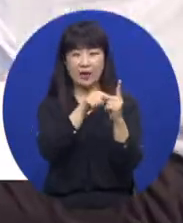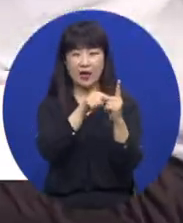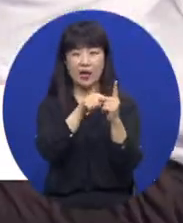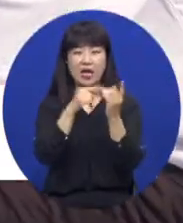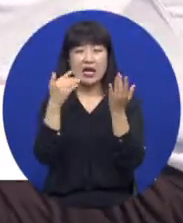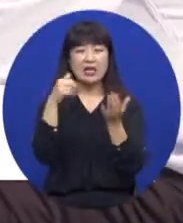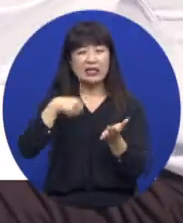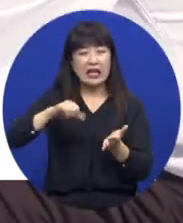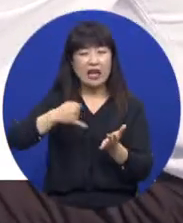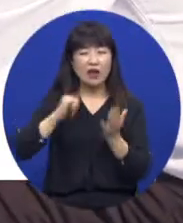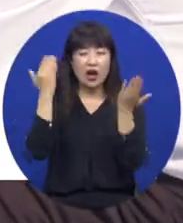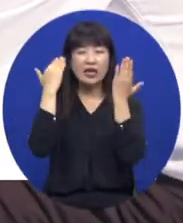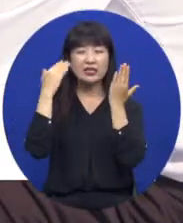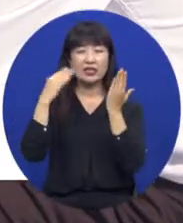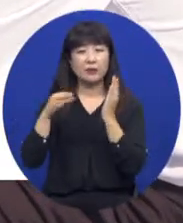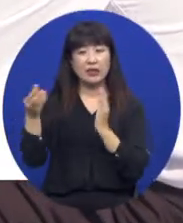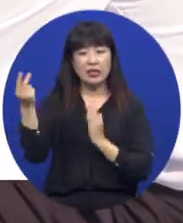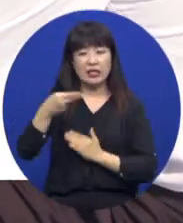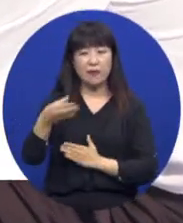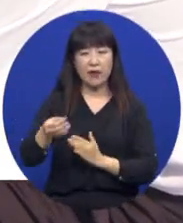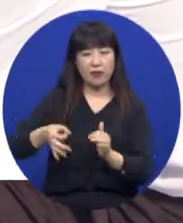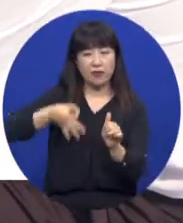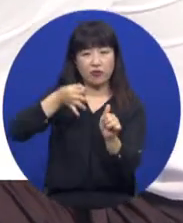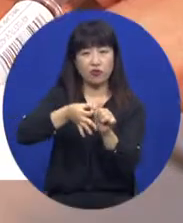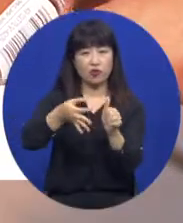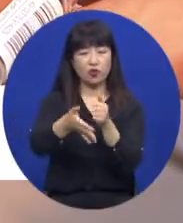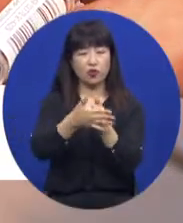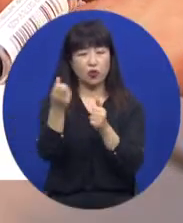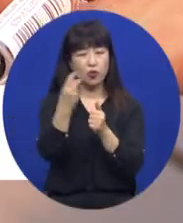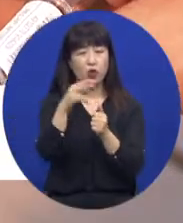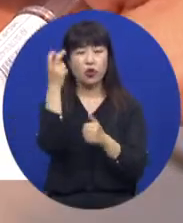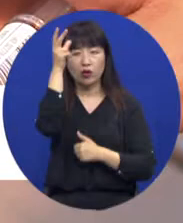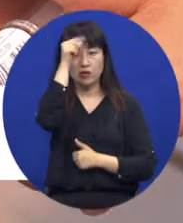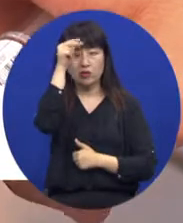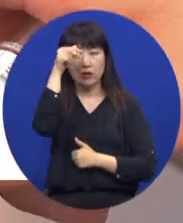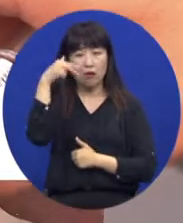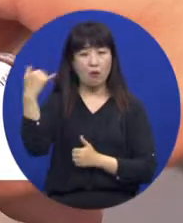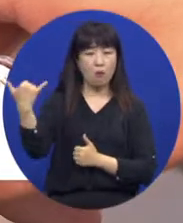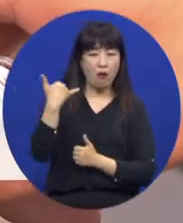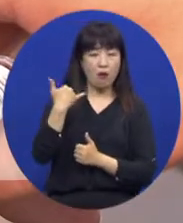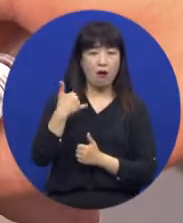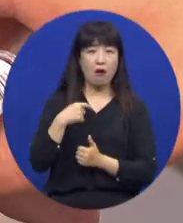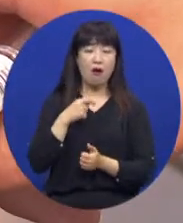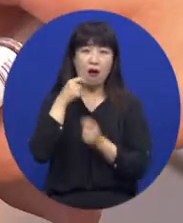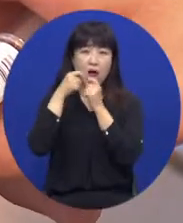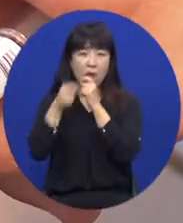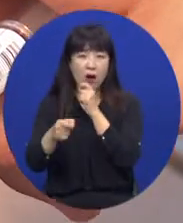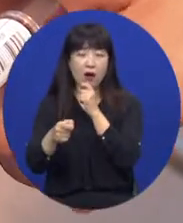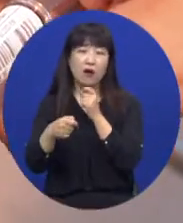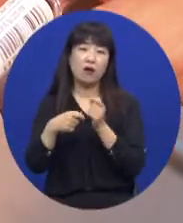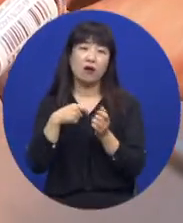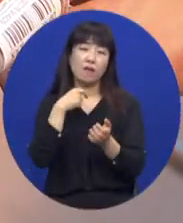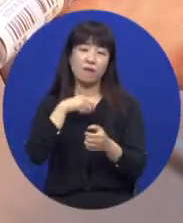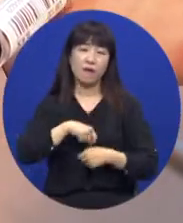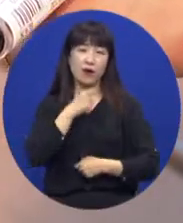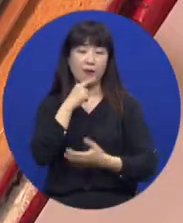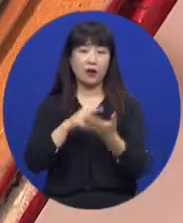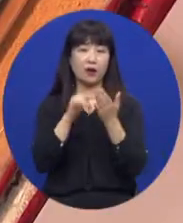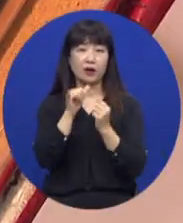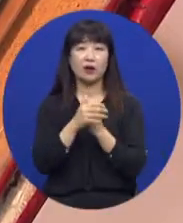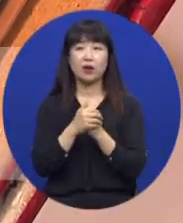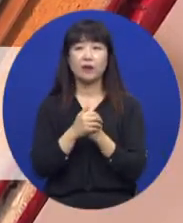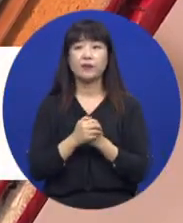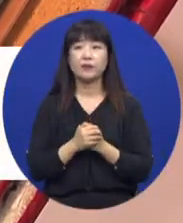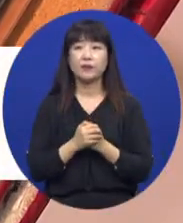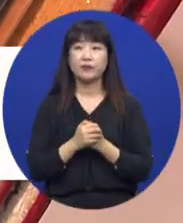학자금 대출을 갚아야할 2000만원을 넘겨주고 경찰에 연락을 받은 뒤에야 사기를 다 사실 알았습니다 응 양측은